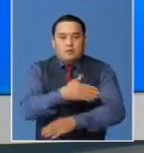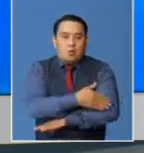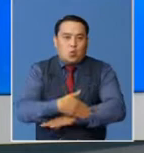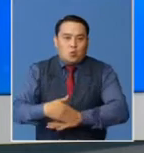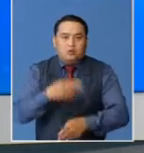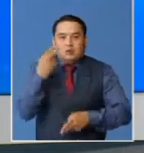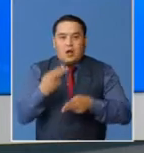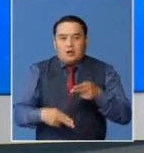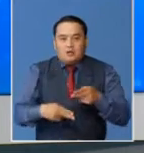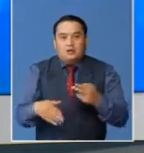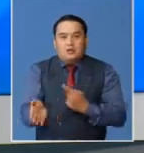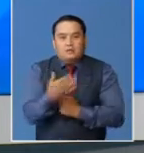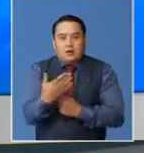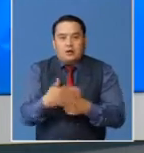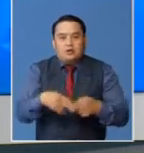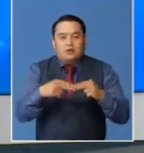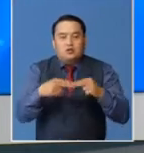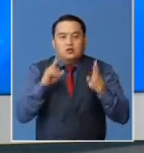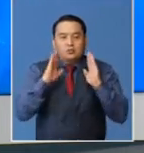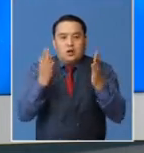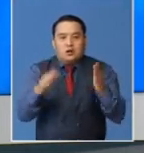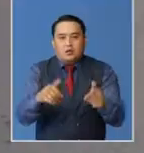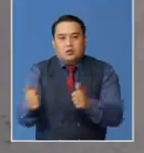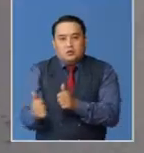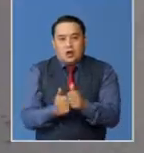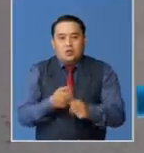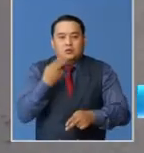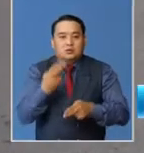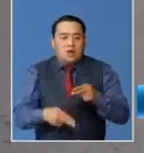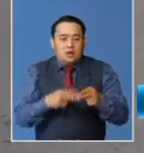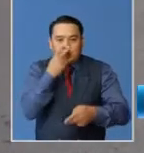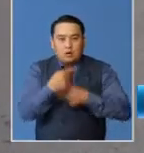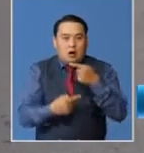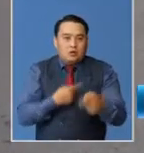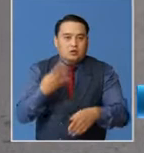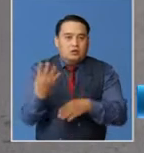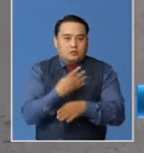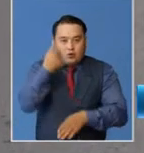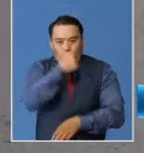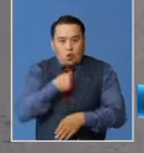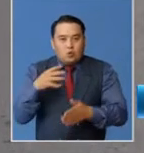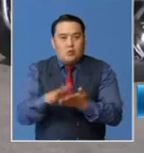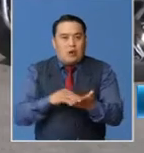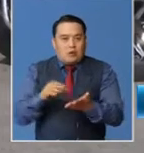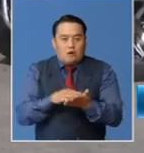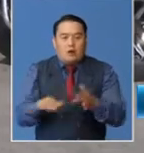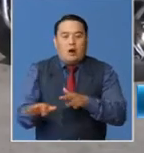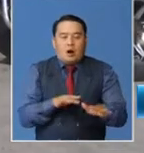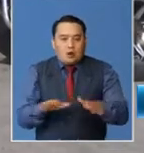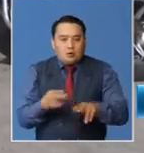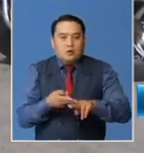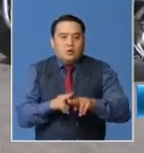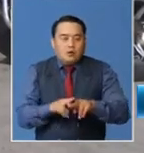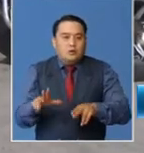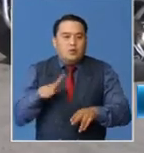и завершился у флагштока в парке Жастар. Мероприятия традиционные, проводятся уже 4-й год подряд. Как отмечают организаторы,